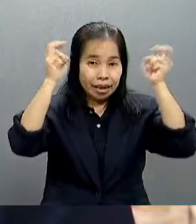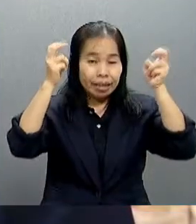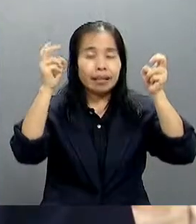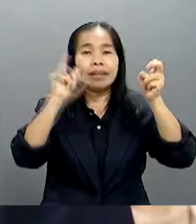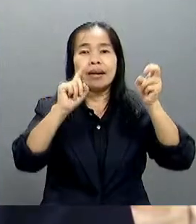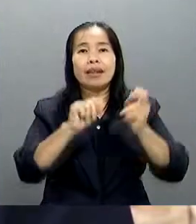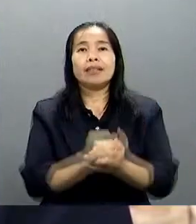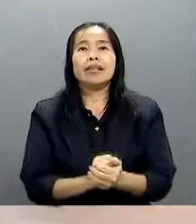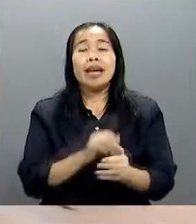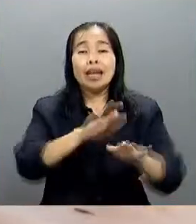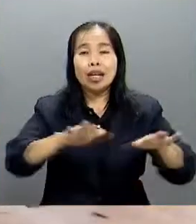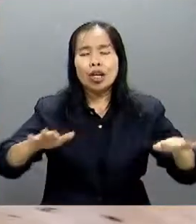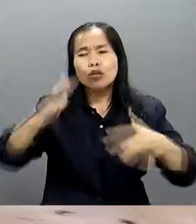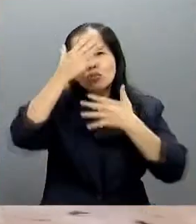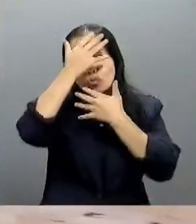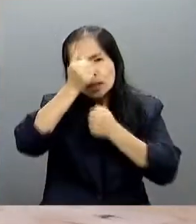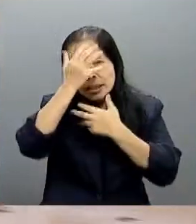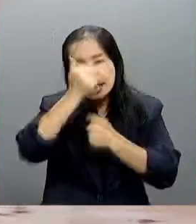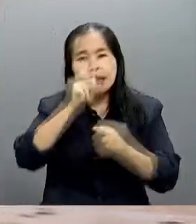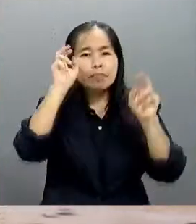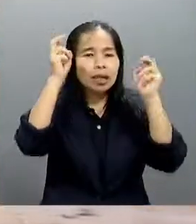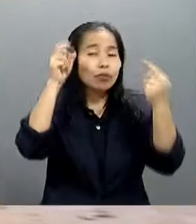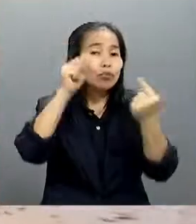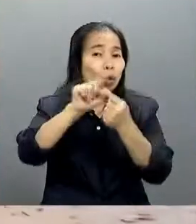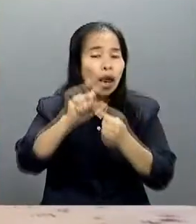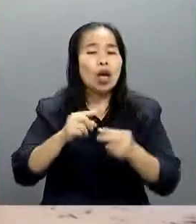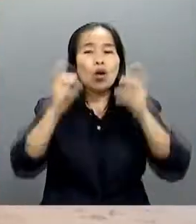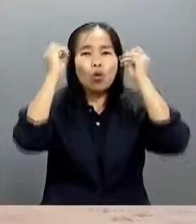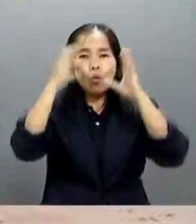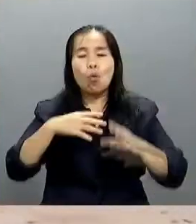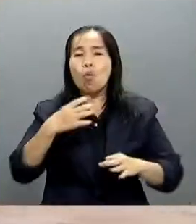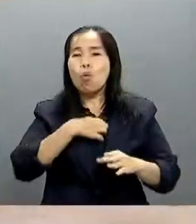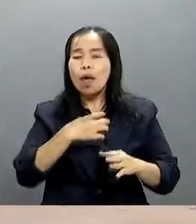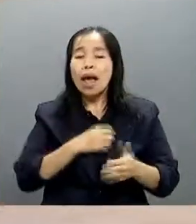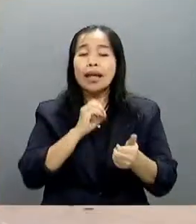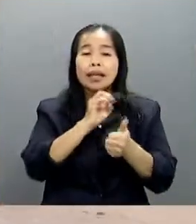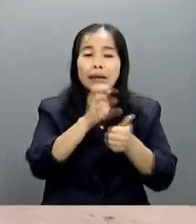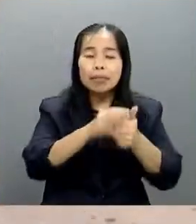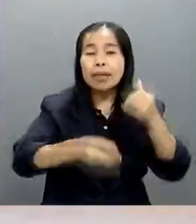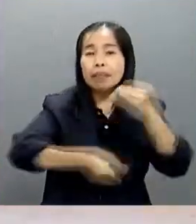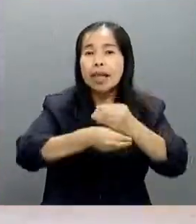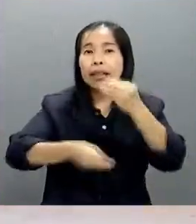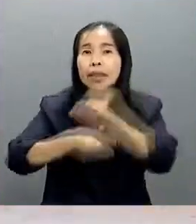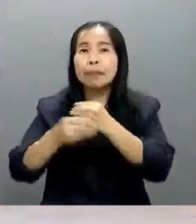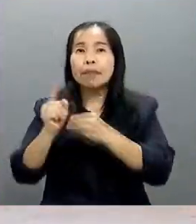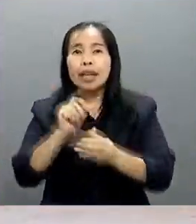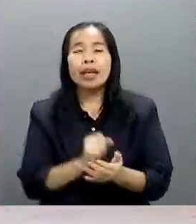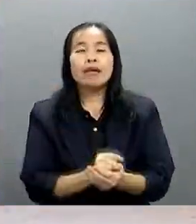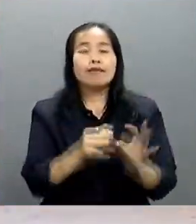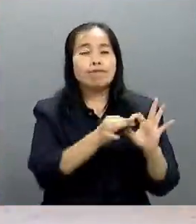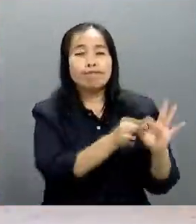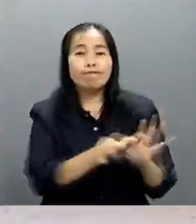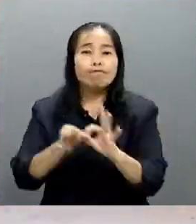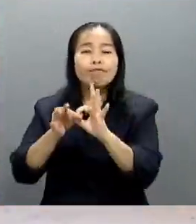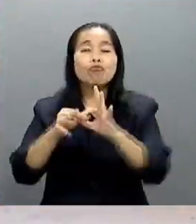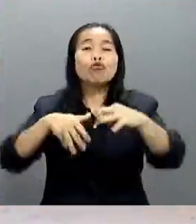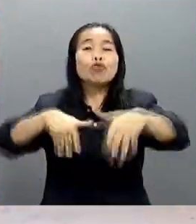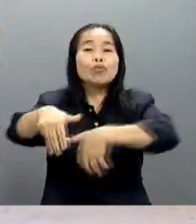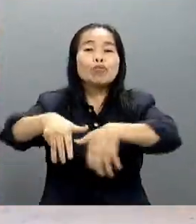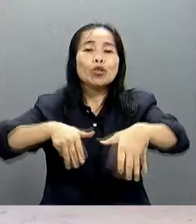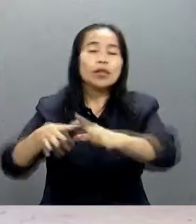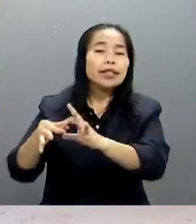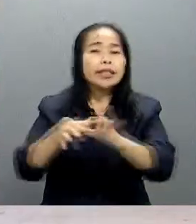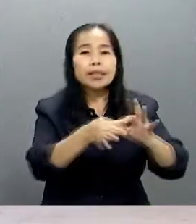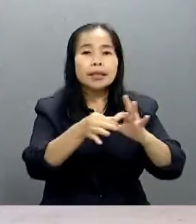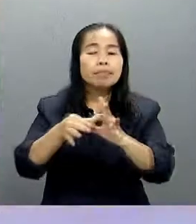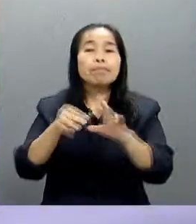จหรือว่าสิ่งที่คุณครูอยากจะนำพาเนี่ยมันก็เชื่อมโยงกับชุมชนอยู่แล้วก็อยากให้เด็กเห็นว่า